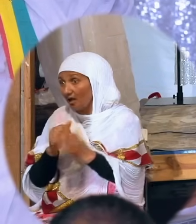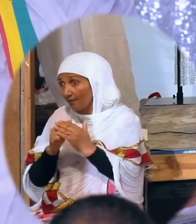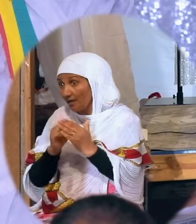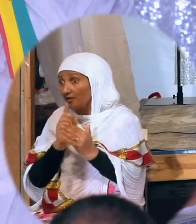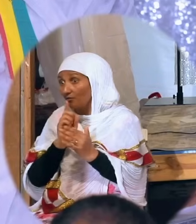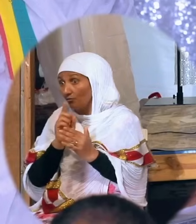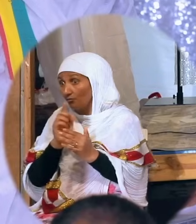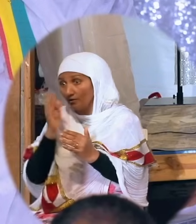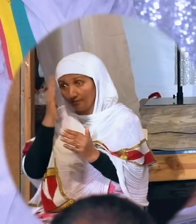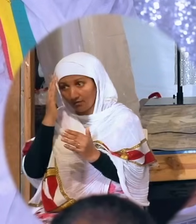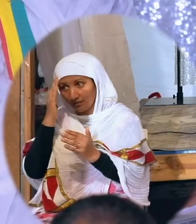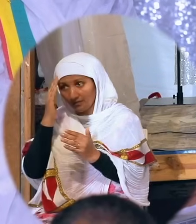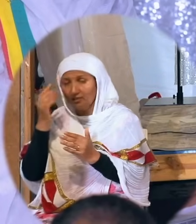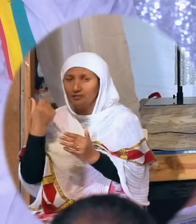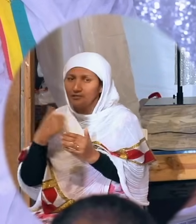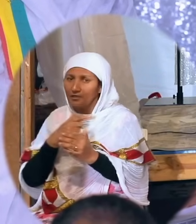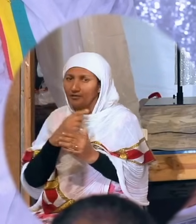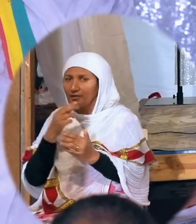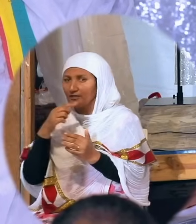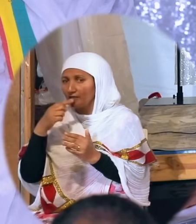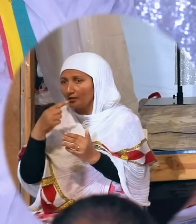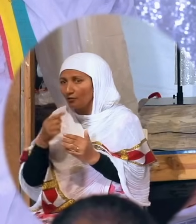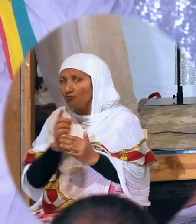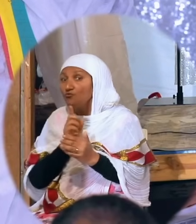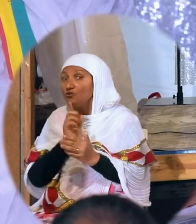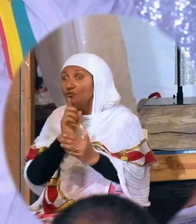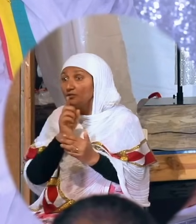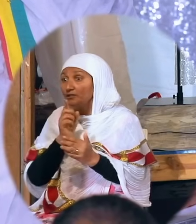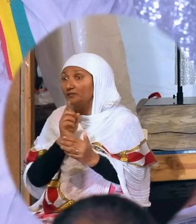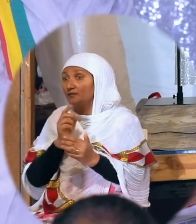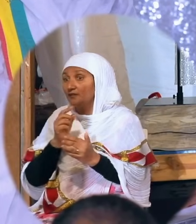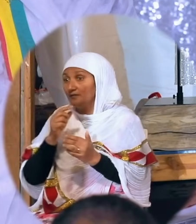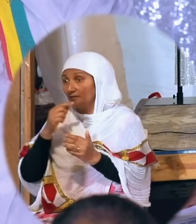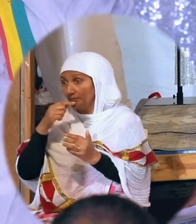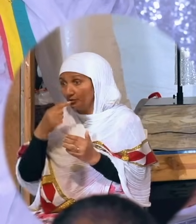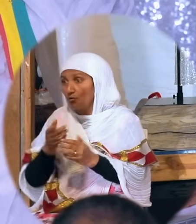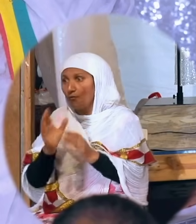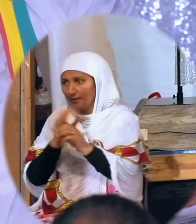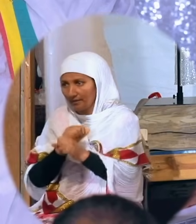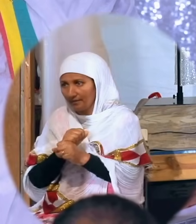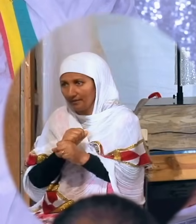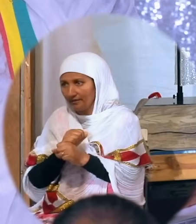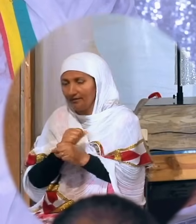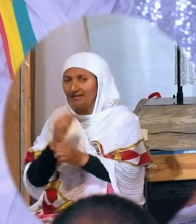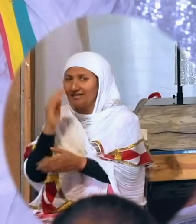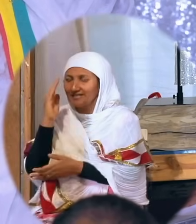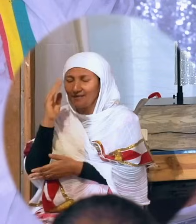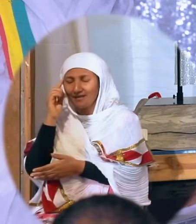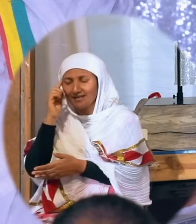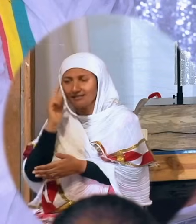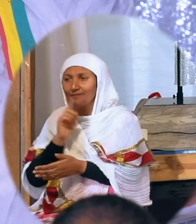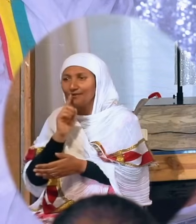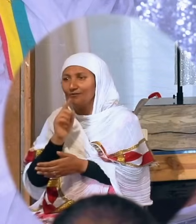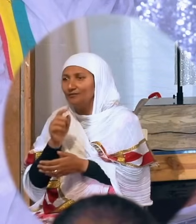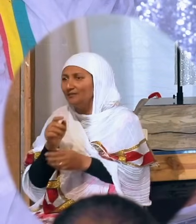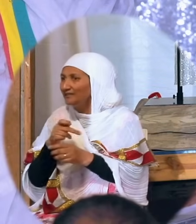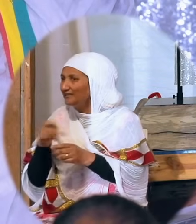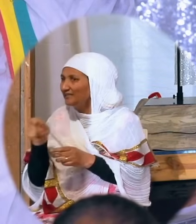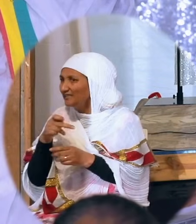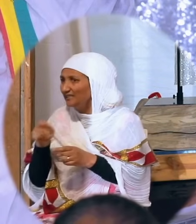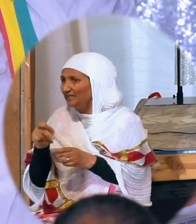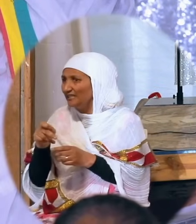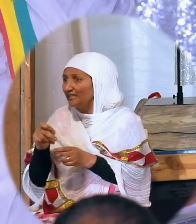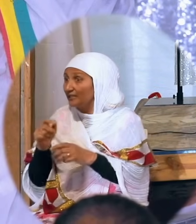የሚያቀን ስለኛ የተናገረው እውነት ነው ብሎ መቀበል የሚገባው የእግዚአብሔርን ሐሳብ ነው እንጂ ከጊዜ በኋላ የሚመጡ